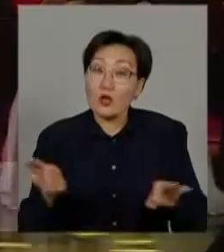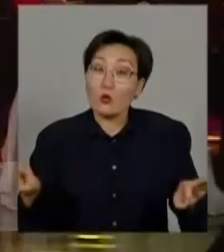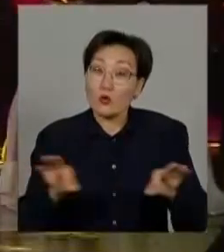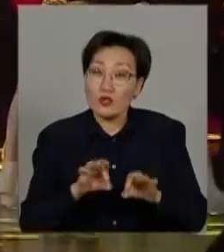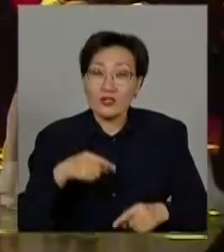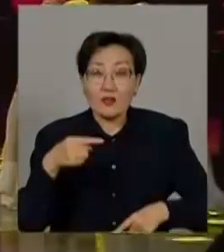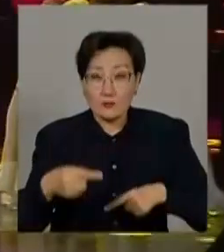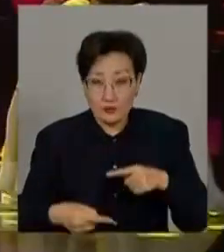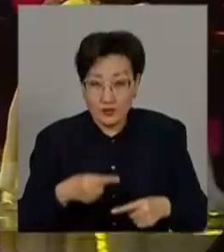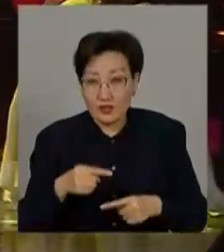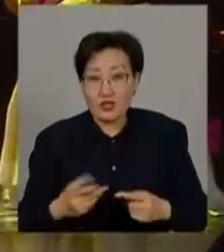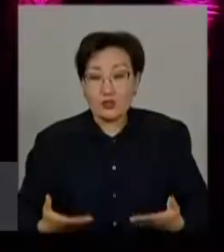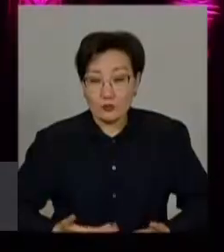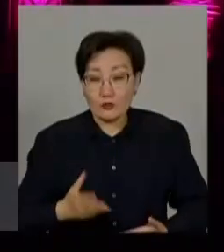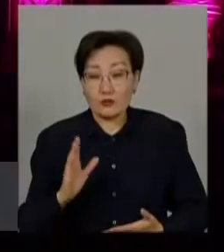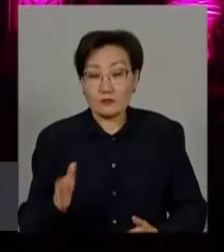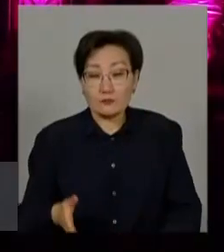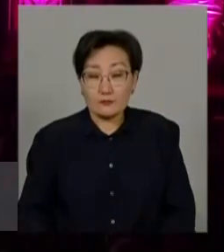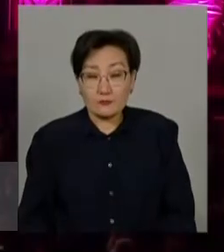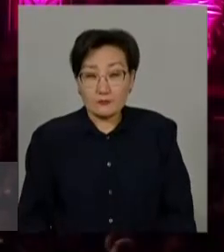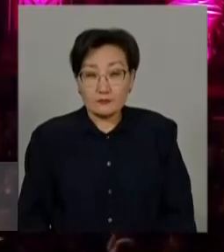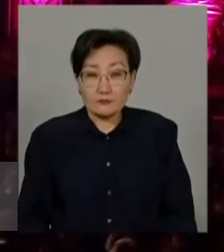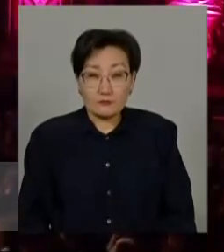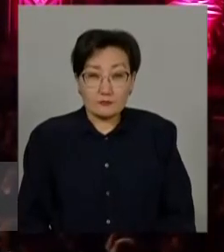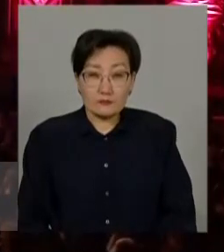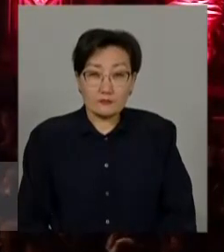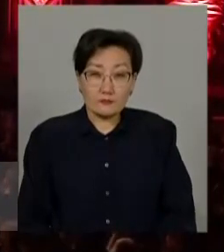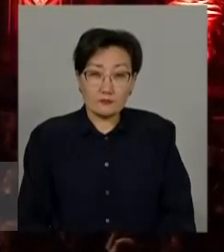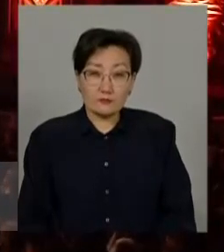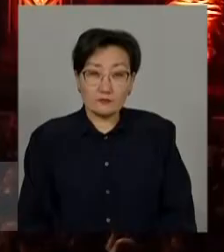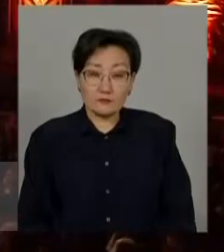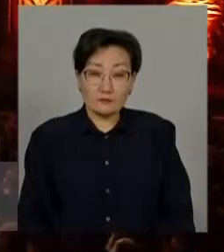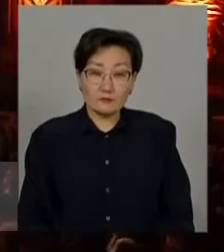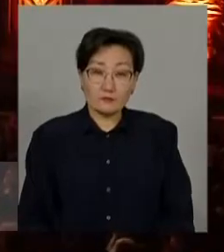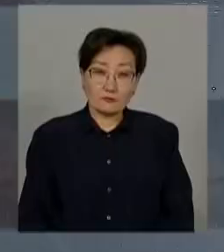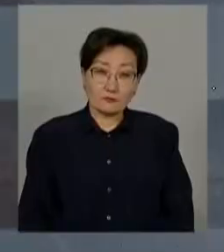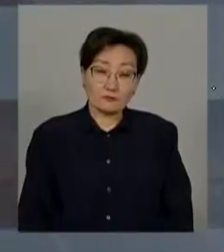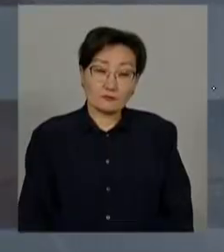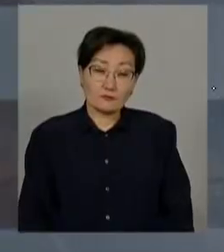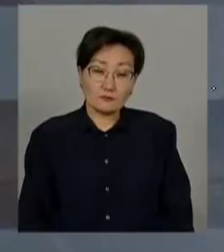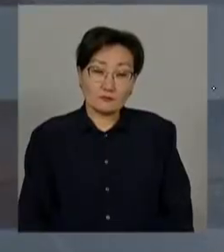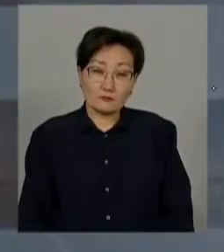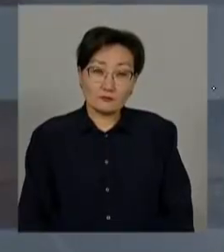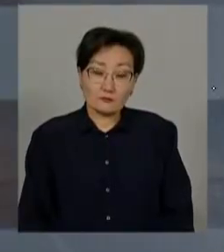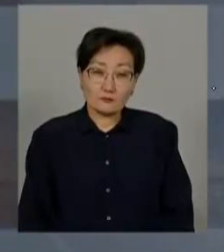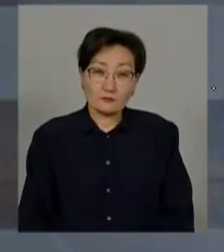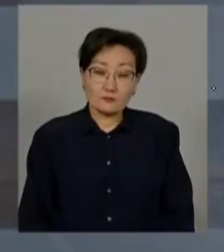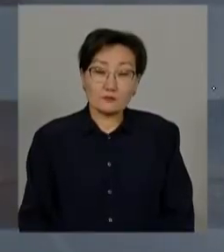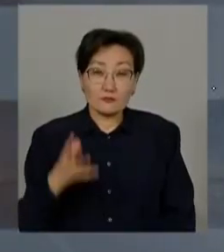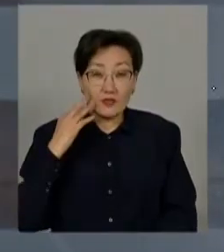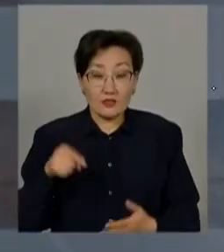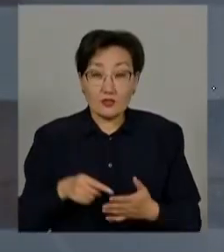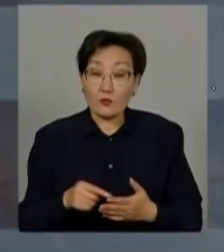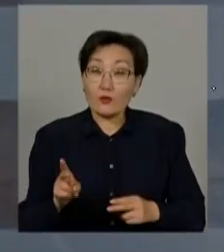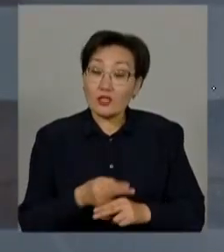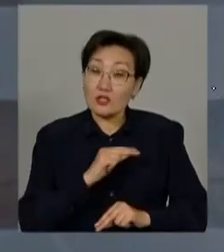өлмек емес. Жадырау Маржан, Аяулым Көлжігіт, Ялкүнжан Әшімжанов, Алматы телеарнасы. Алматыда